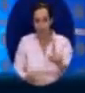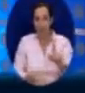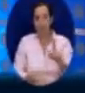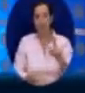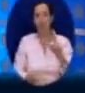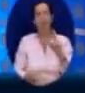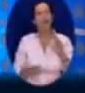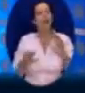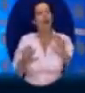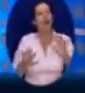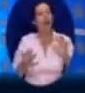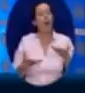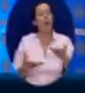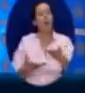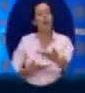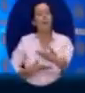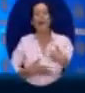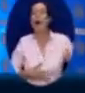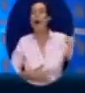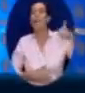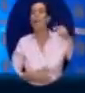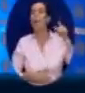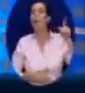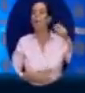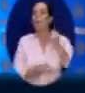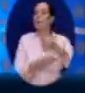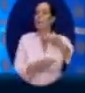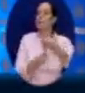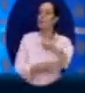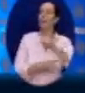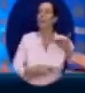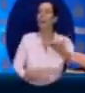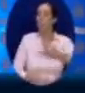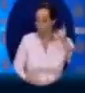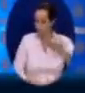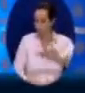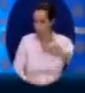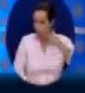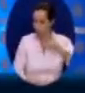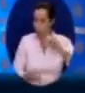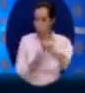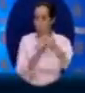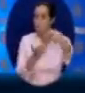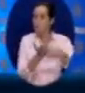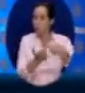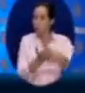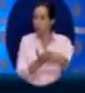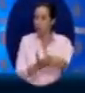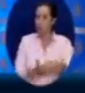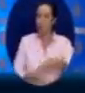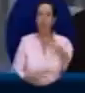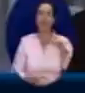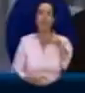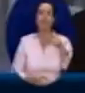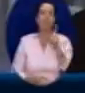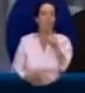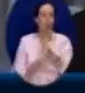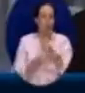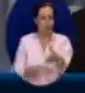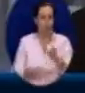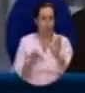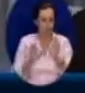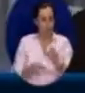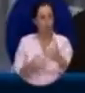ספקנותי, כמה יקבל הבוס המתאמר? זאת אומרת, לא. איזה עונש יחטוף או ישלם הבוס המתאמר? לא, אבל זה לא ככה,